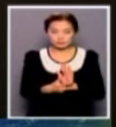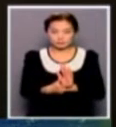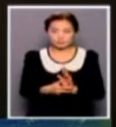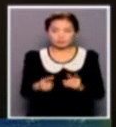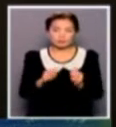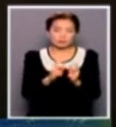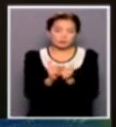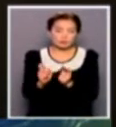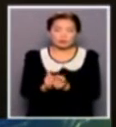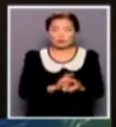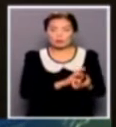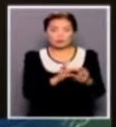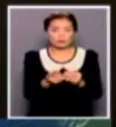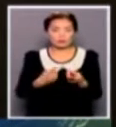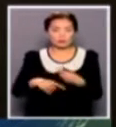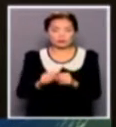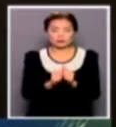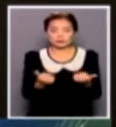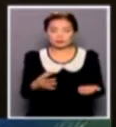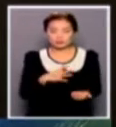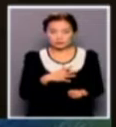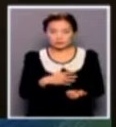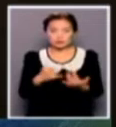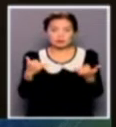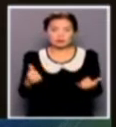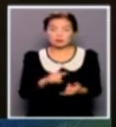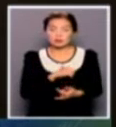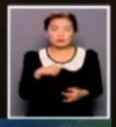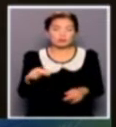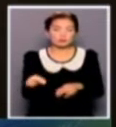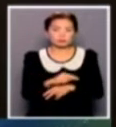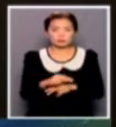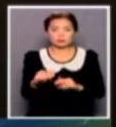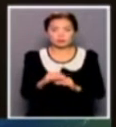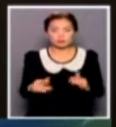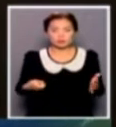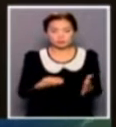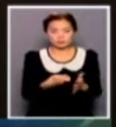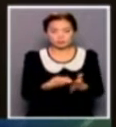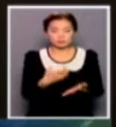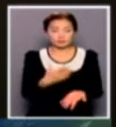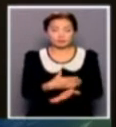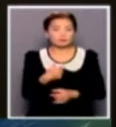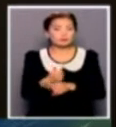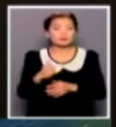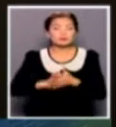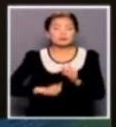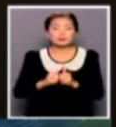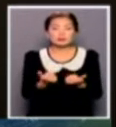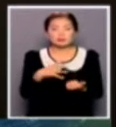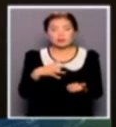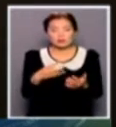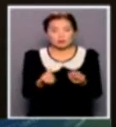нами возникли разногласия, и мы с ним развелись по закону. Сейчас я сама одна воспитываю ребенка. Основной причиной развода